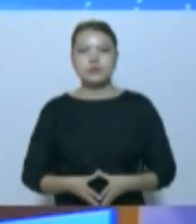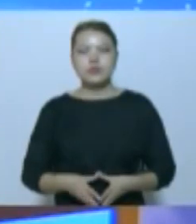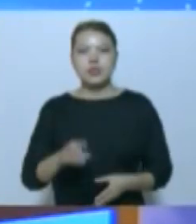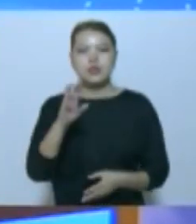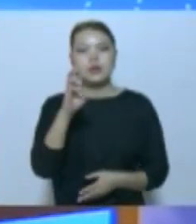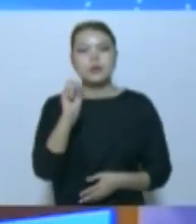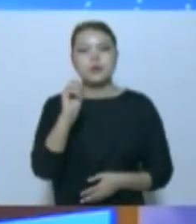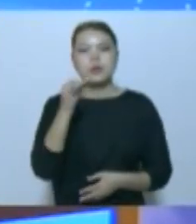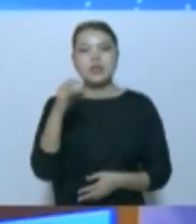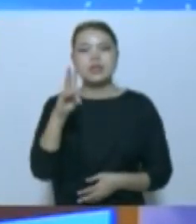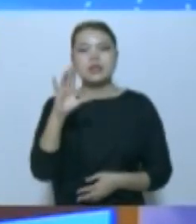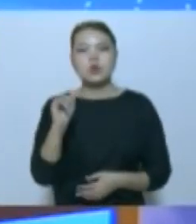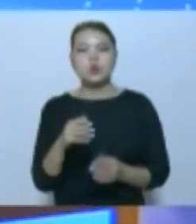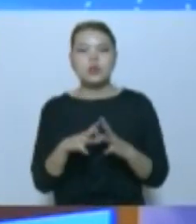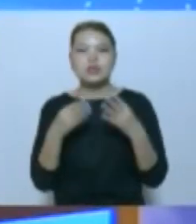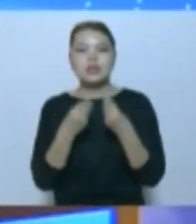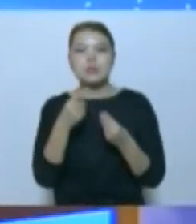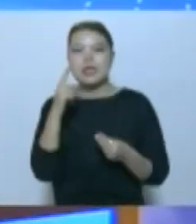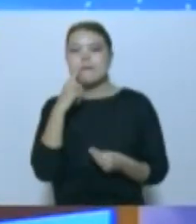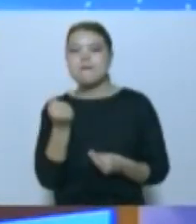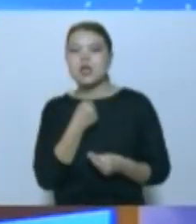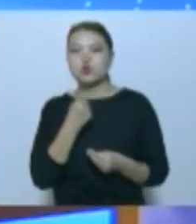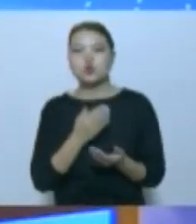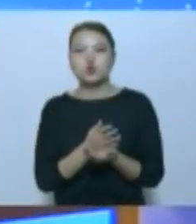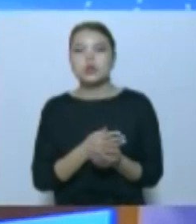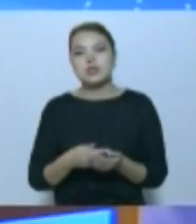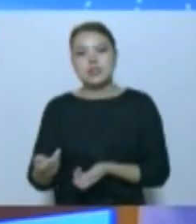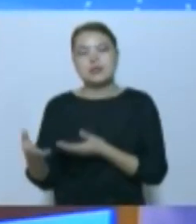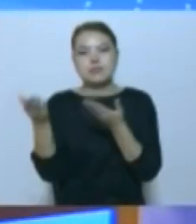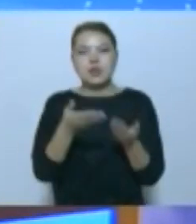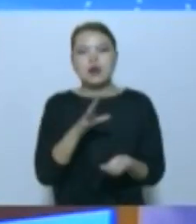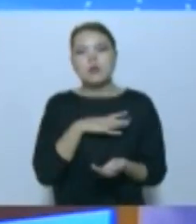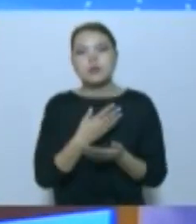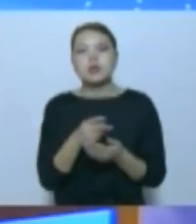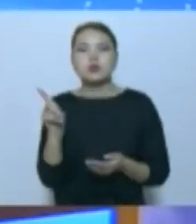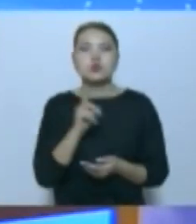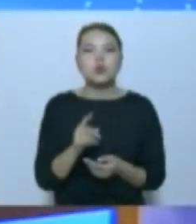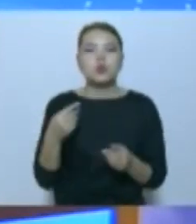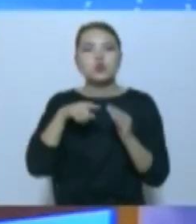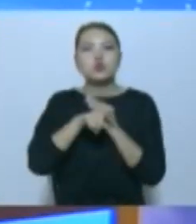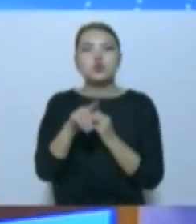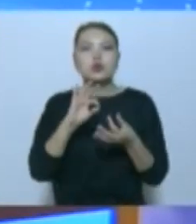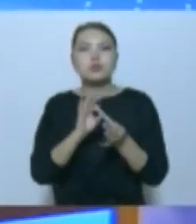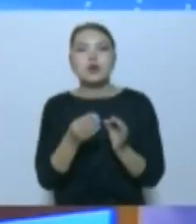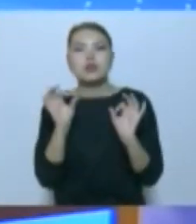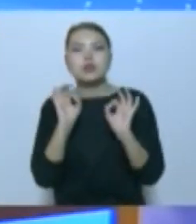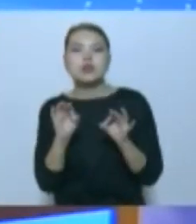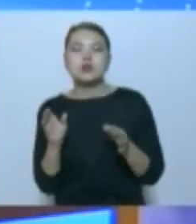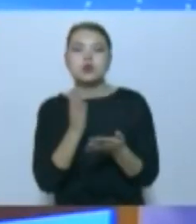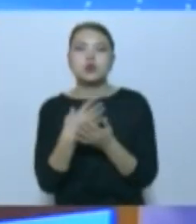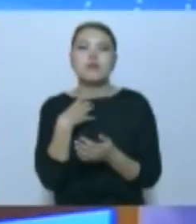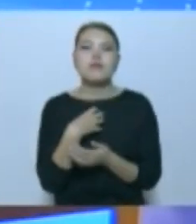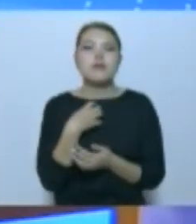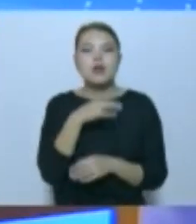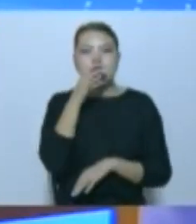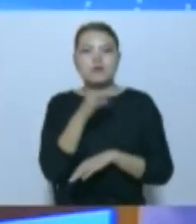В Бейнеузский гарнизон пригласили семьи военнослужащих. Участников мероприятия ознакомились с особенностями воинской службы. Разъяснили важность исполнения